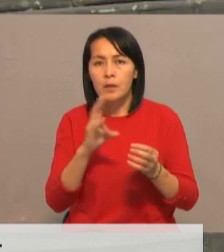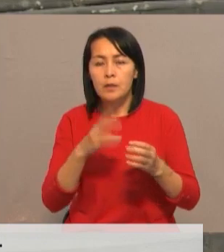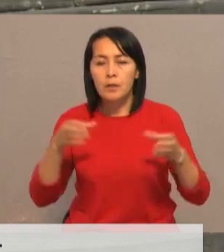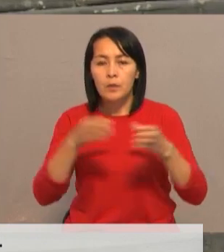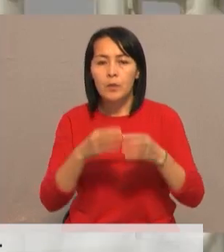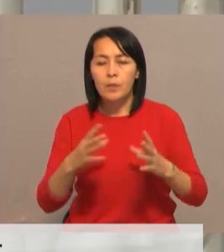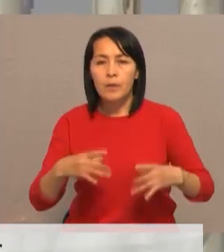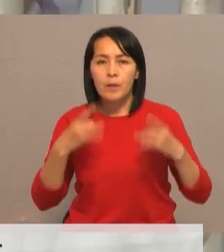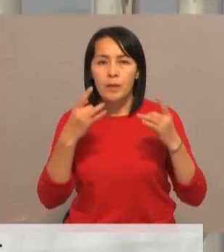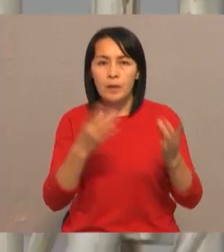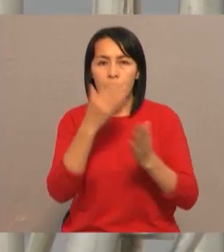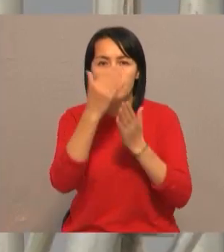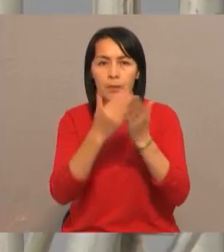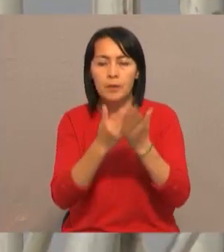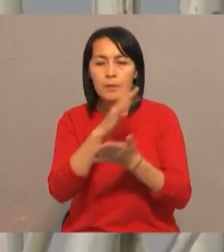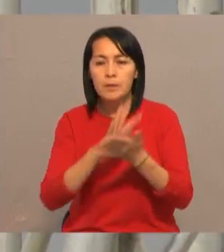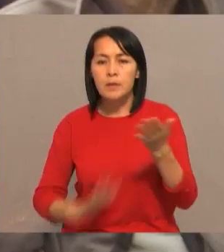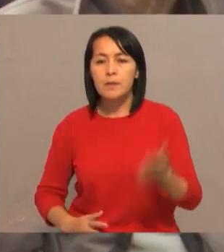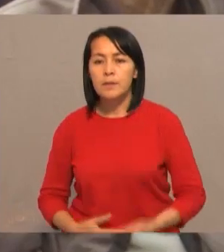тобының концерттік бағдарламасына ұласты.